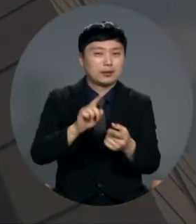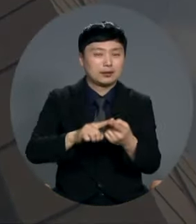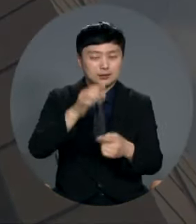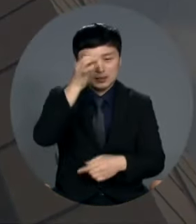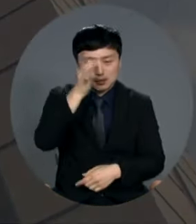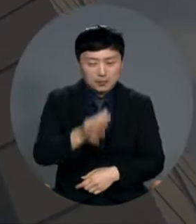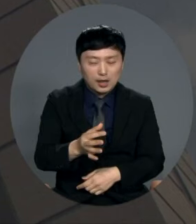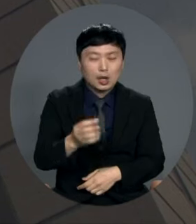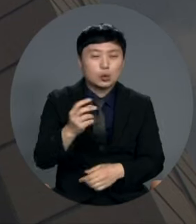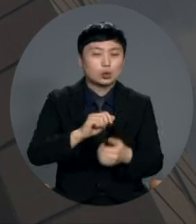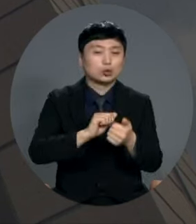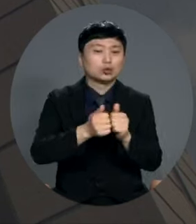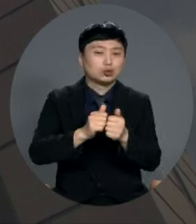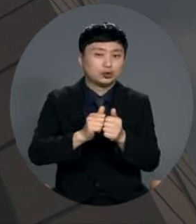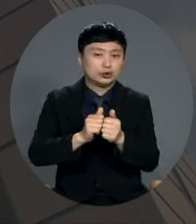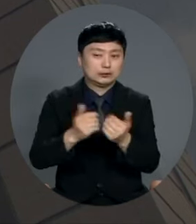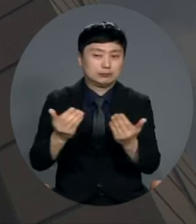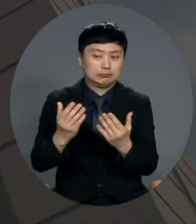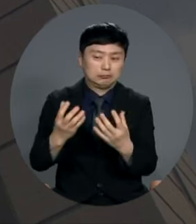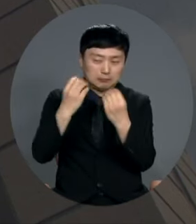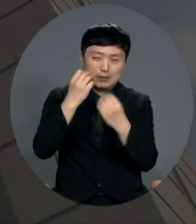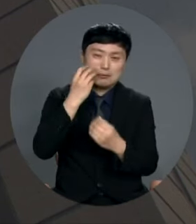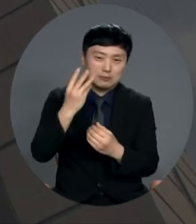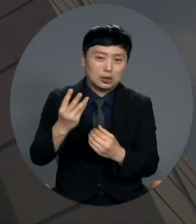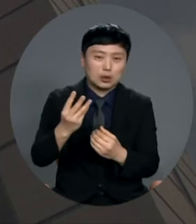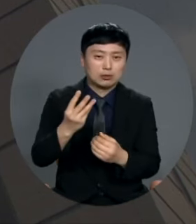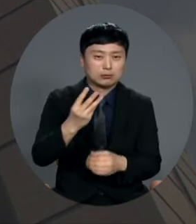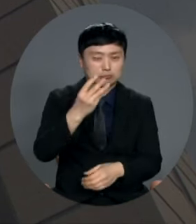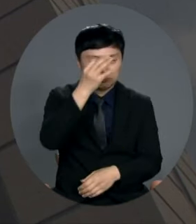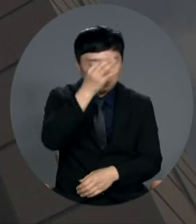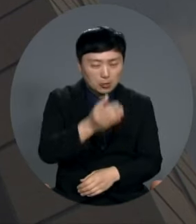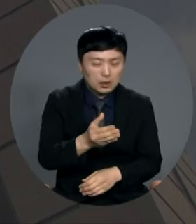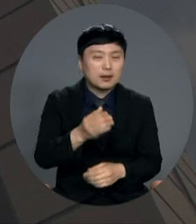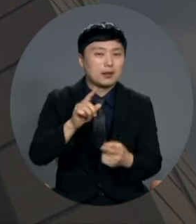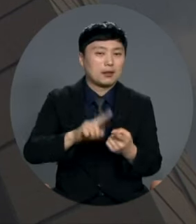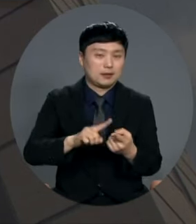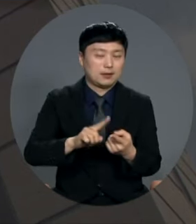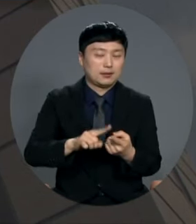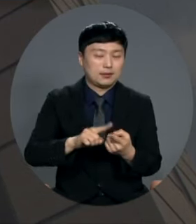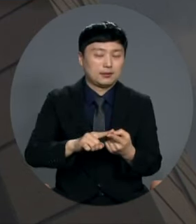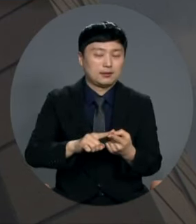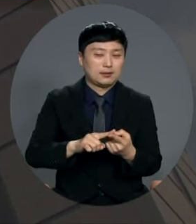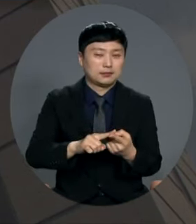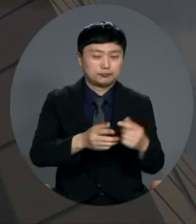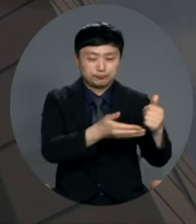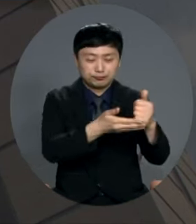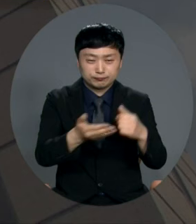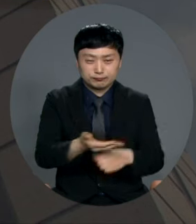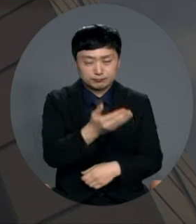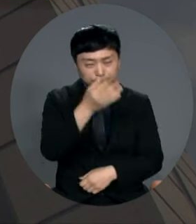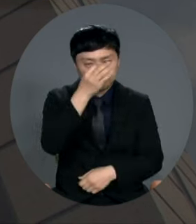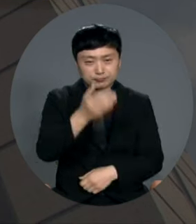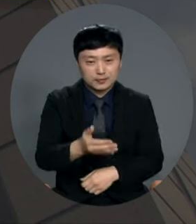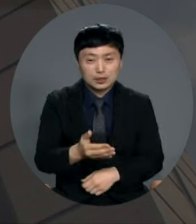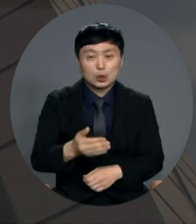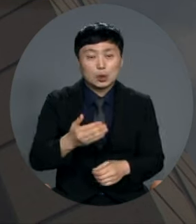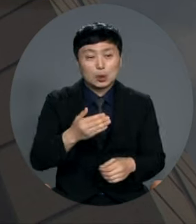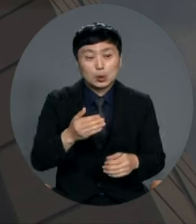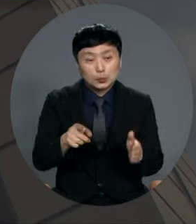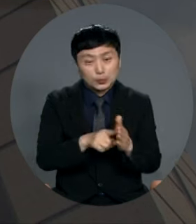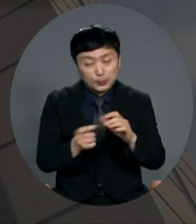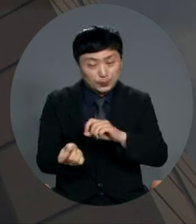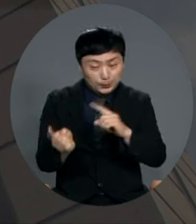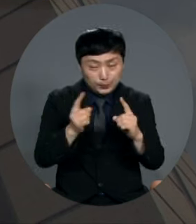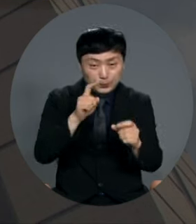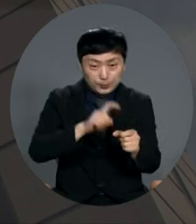증권 계좌개설 업무 3개월 정지로 고객에게 불편 주된을 사과했습니다 또 고객 신뢰 회복을 위해